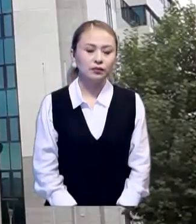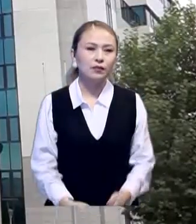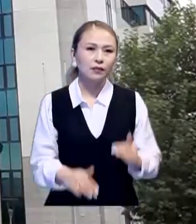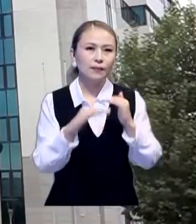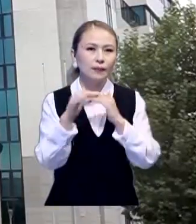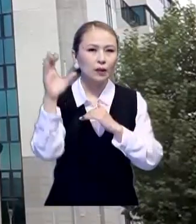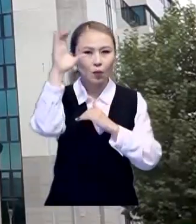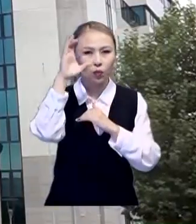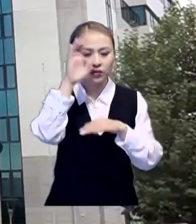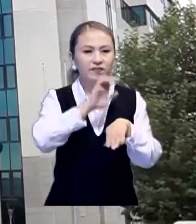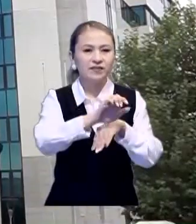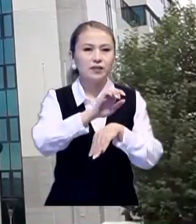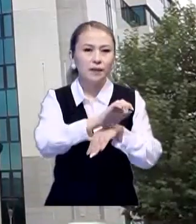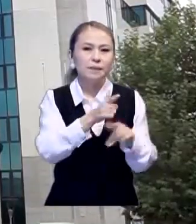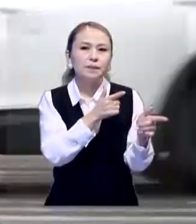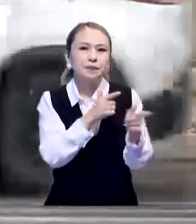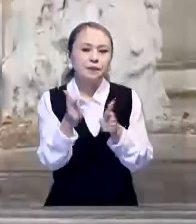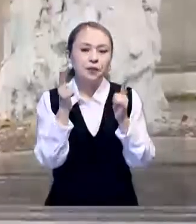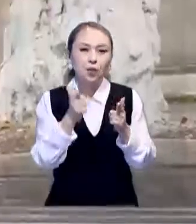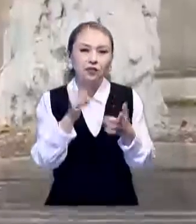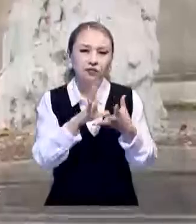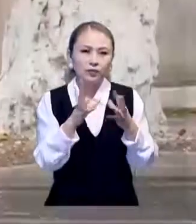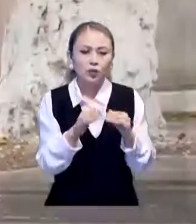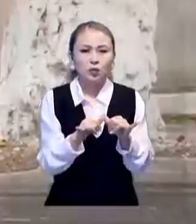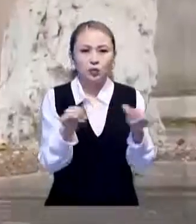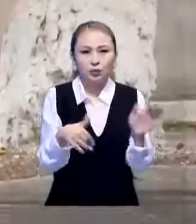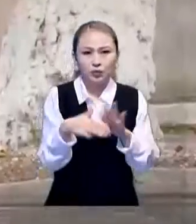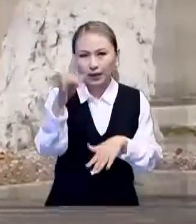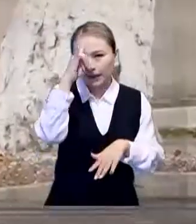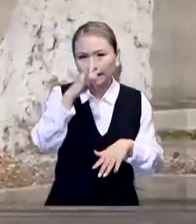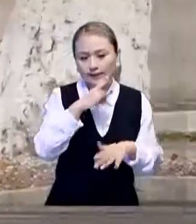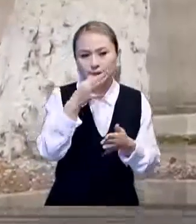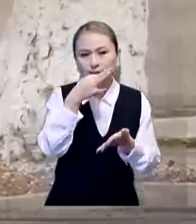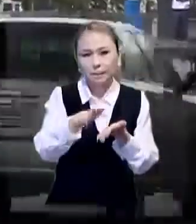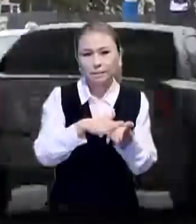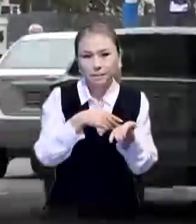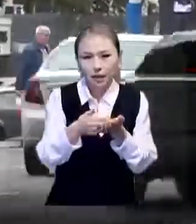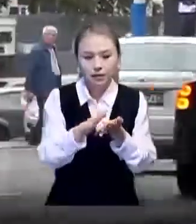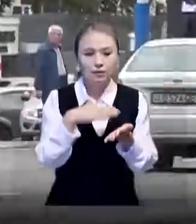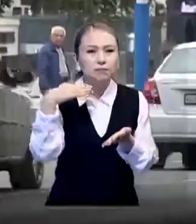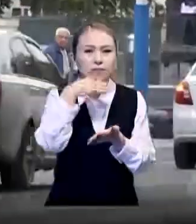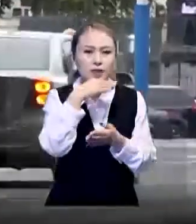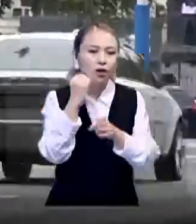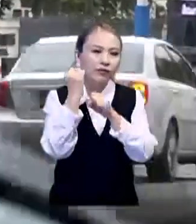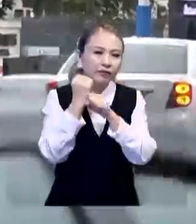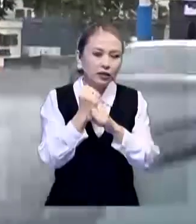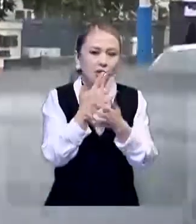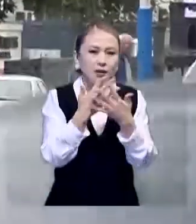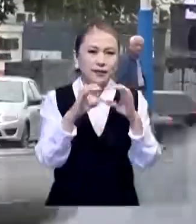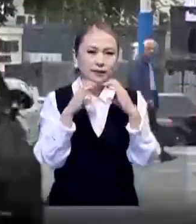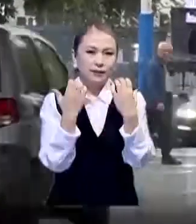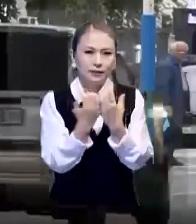Елімізден Өзбекстанға экспортталатын дайын өнім үлесі артып келеді. Қазақстандық күнбағыс майы, ет, ұн және кондитерлік өнімге сұраныс